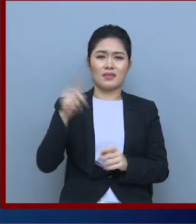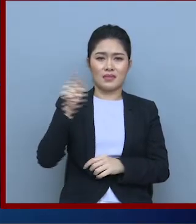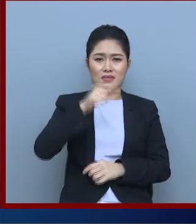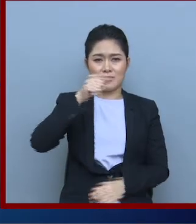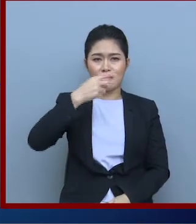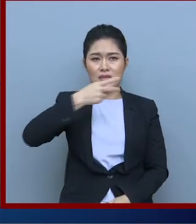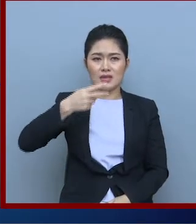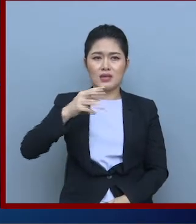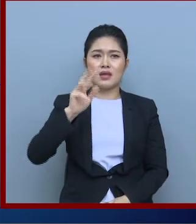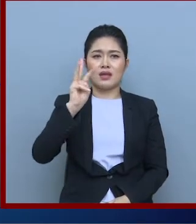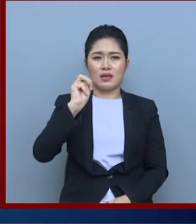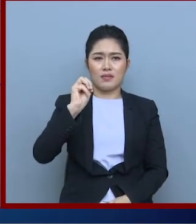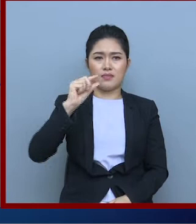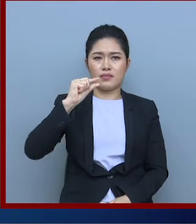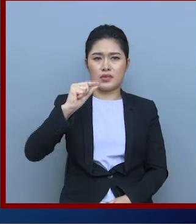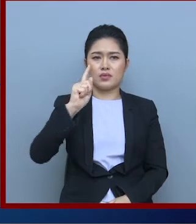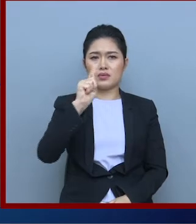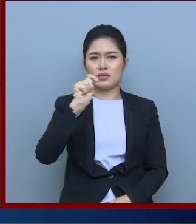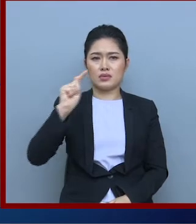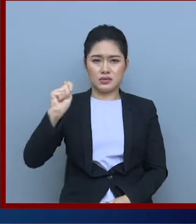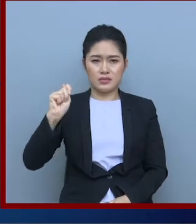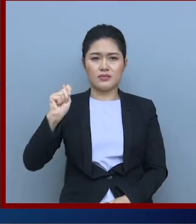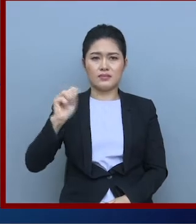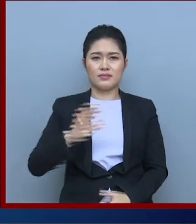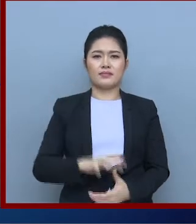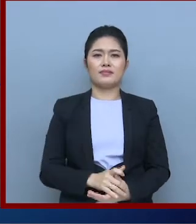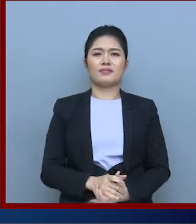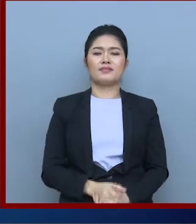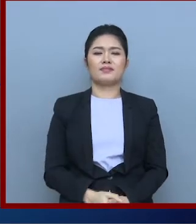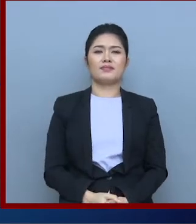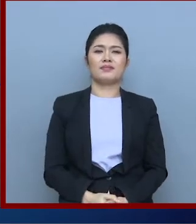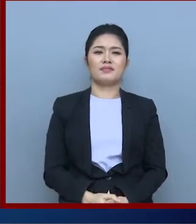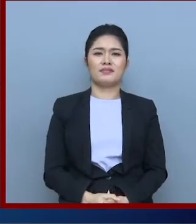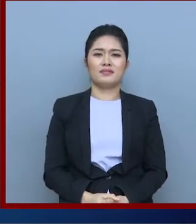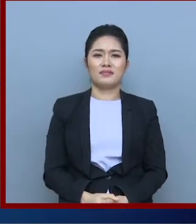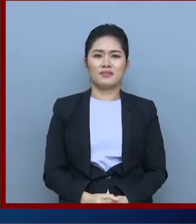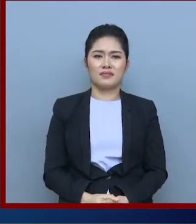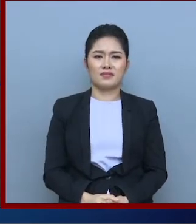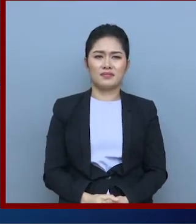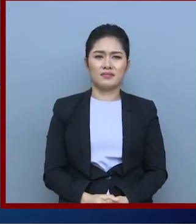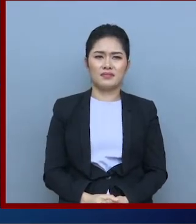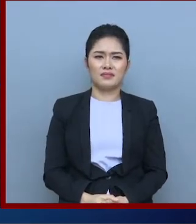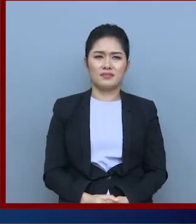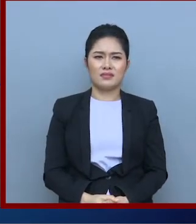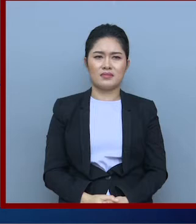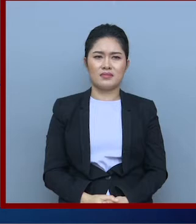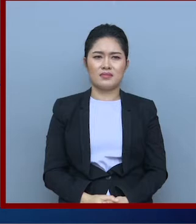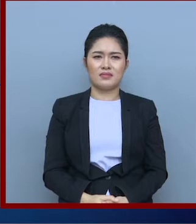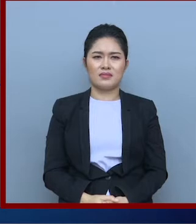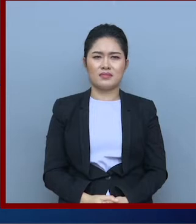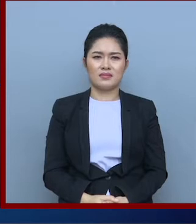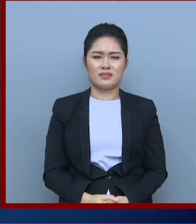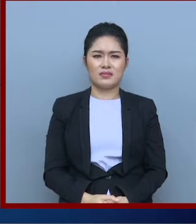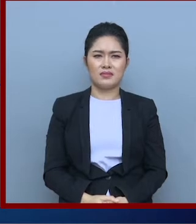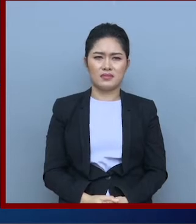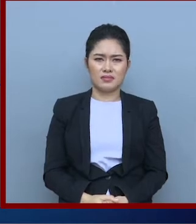MQTT นะครับ Message Queuing TelemetryTransport นะครับเป็นโปรโตคอลที่ออกแบบมาเ